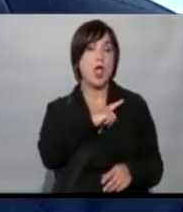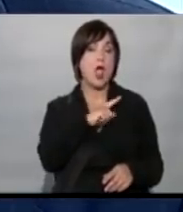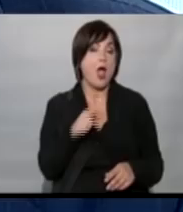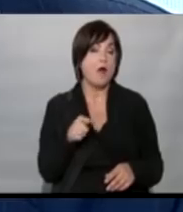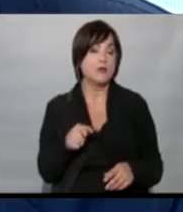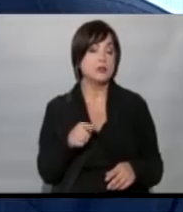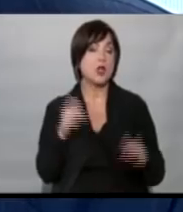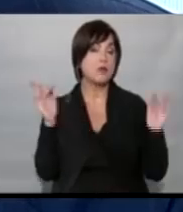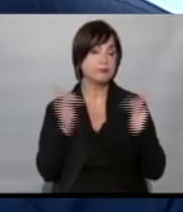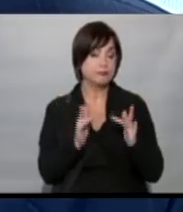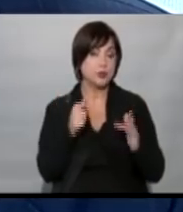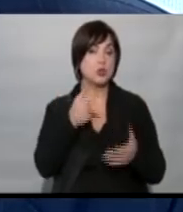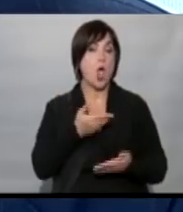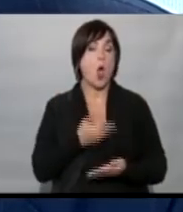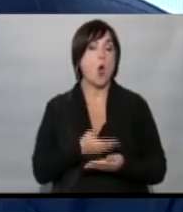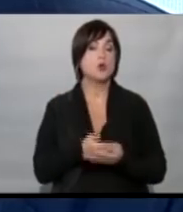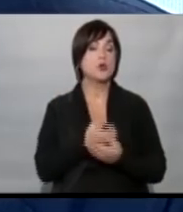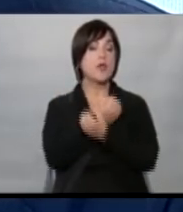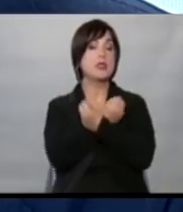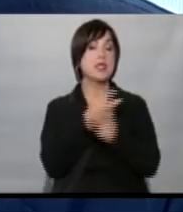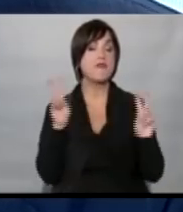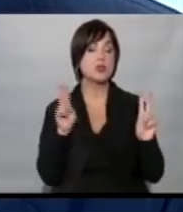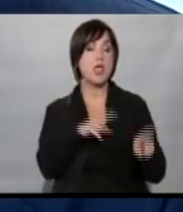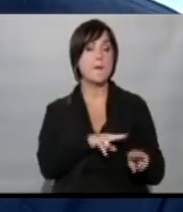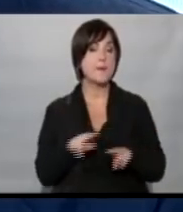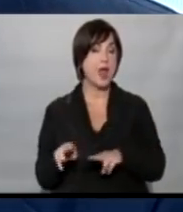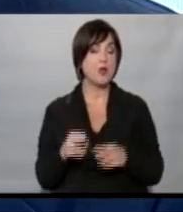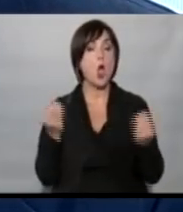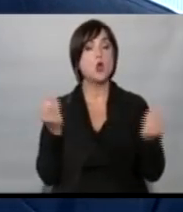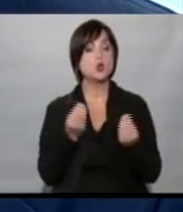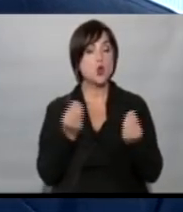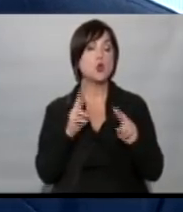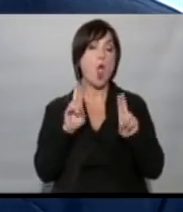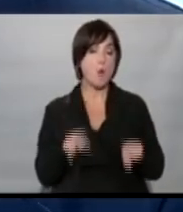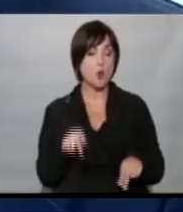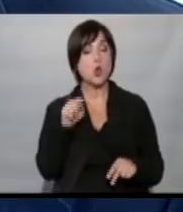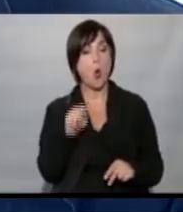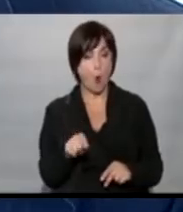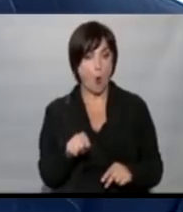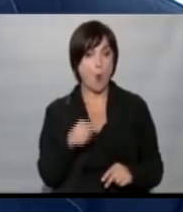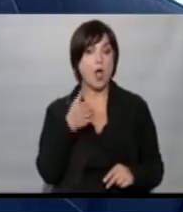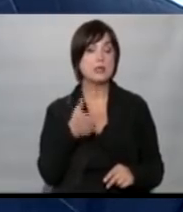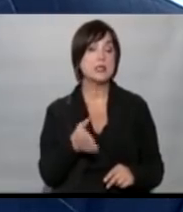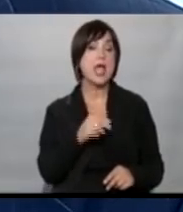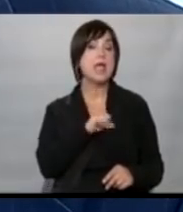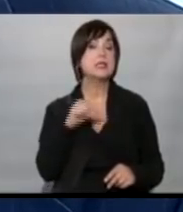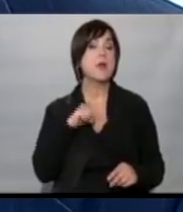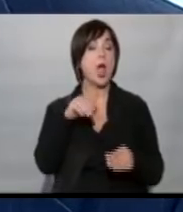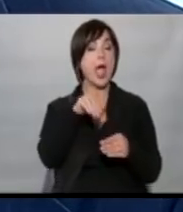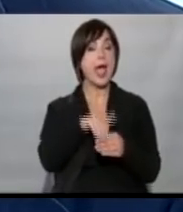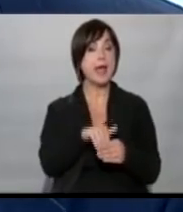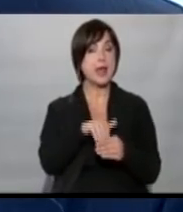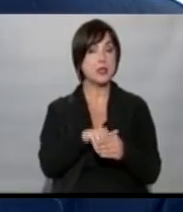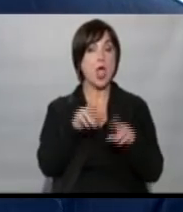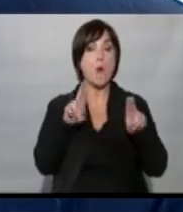се коси со основните демократски правила. Зошто е можно тоа? За пример, само кај референдумот